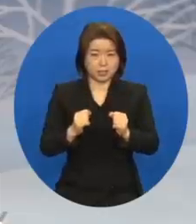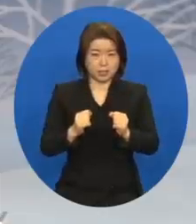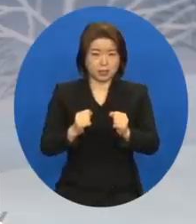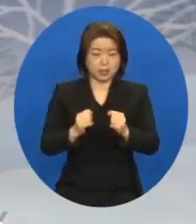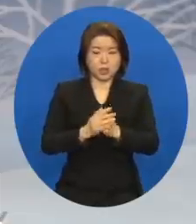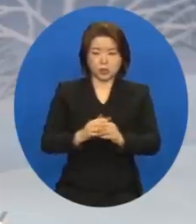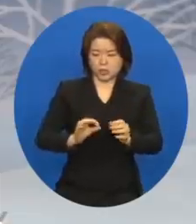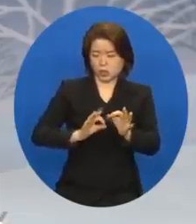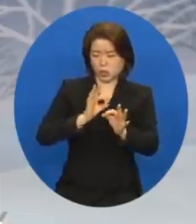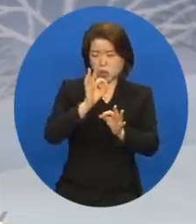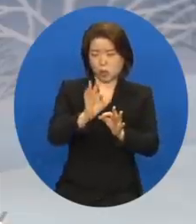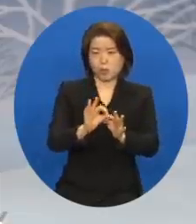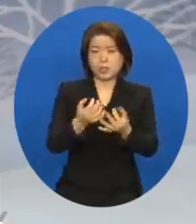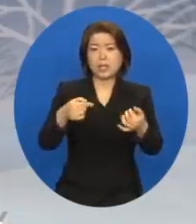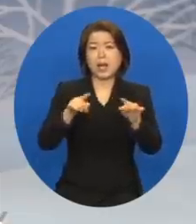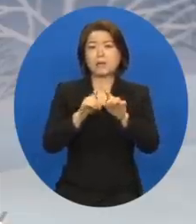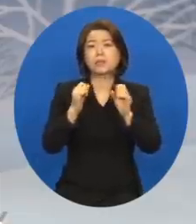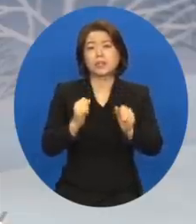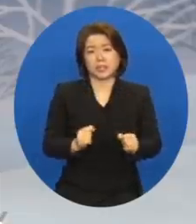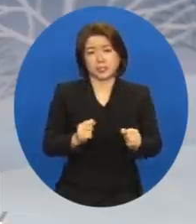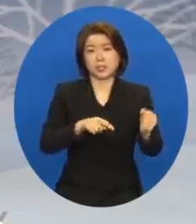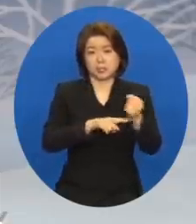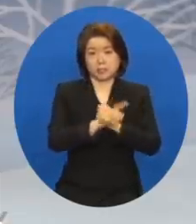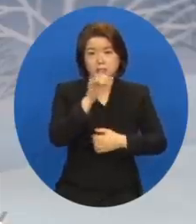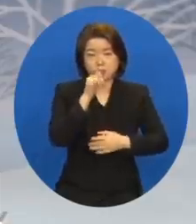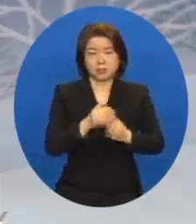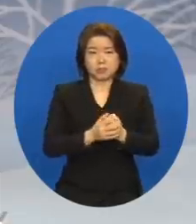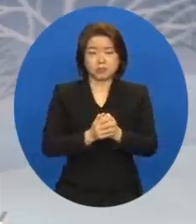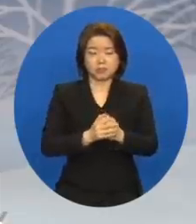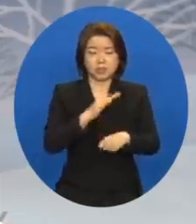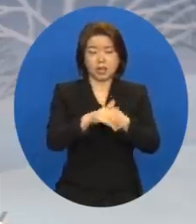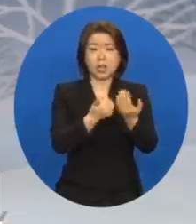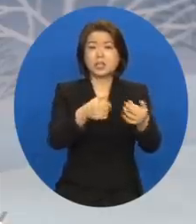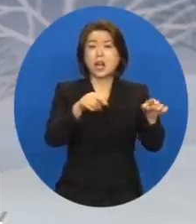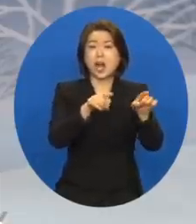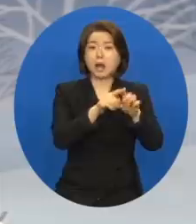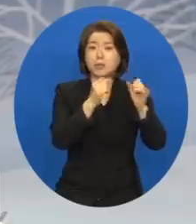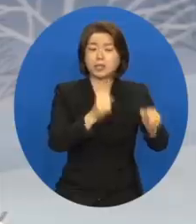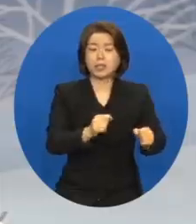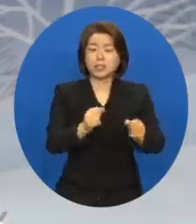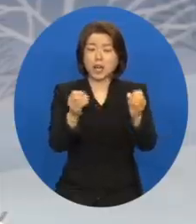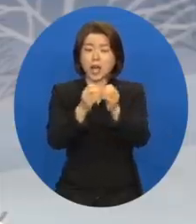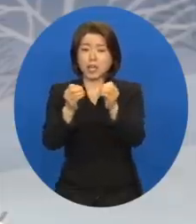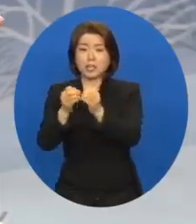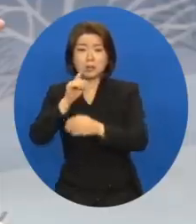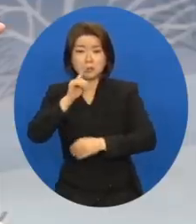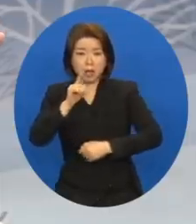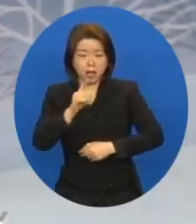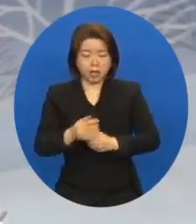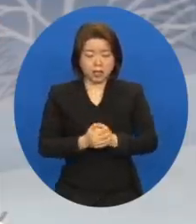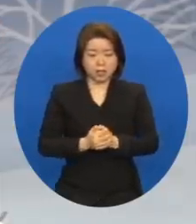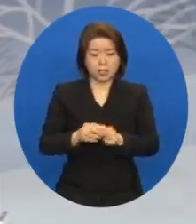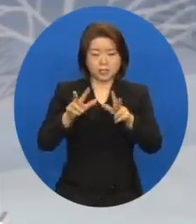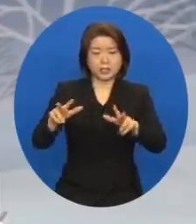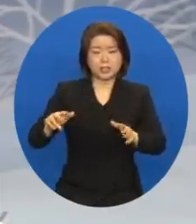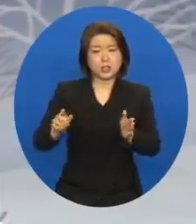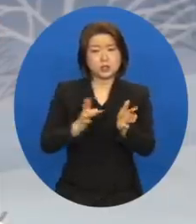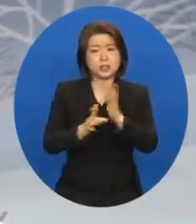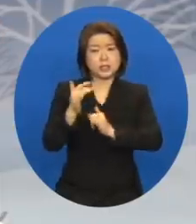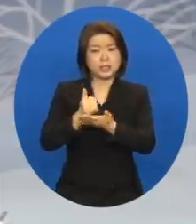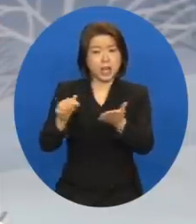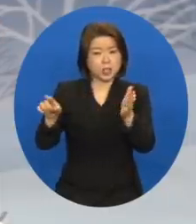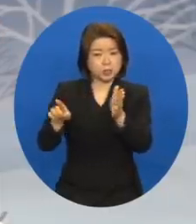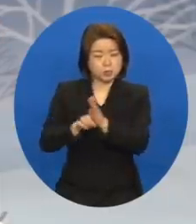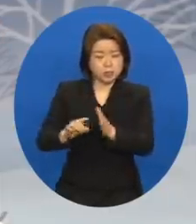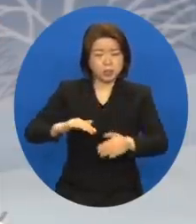하시고 영원히 함께 하신다. 이 임마누엘의 메시지는 지금 현재 예수를 믿는 우리